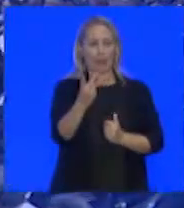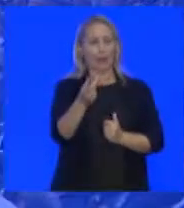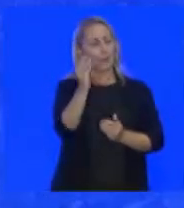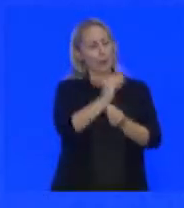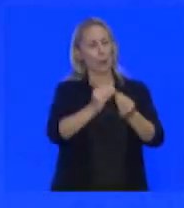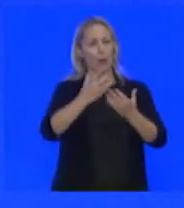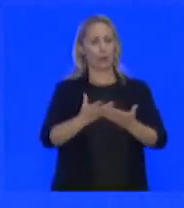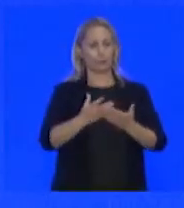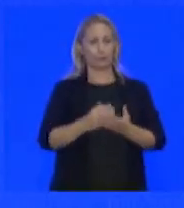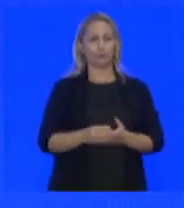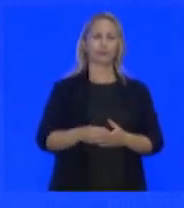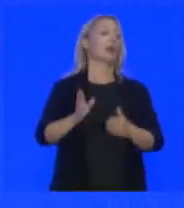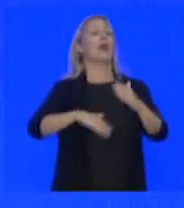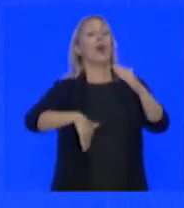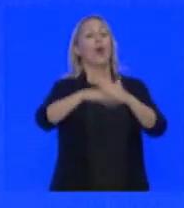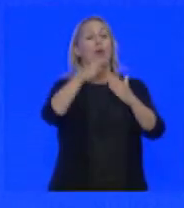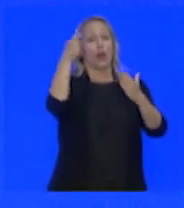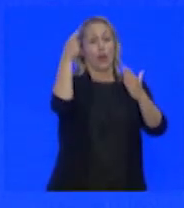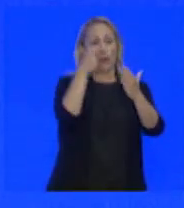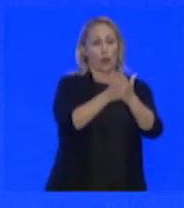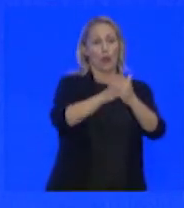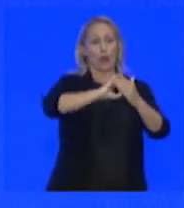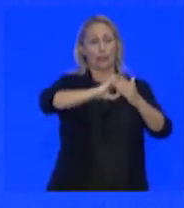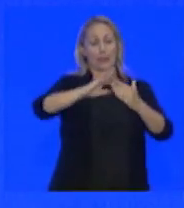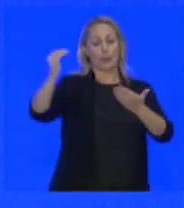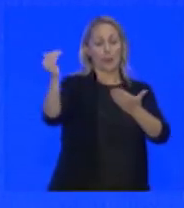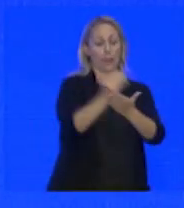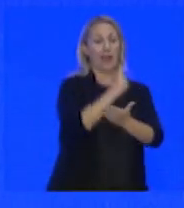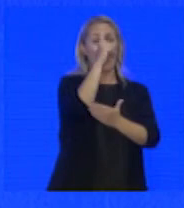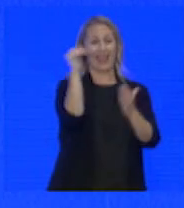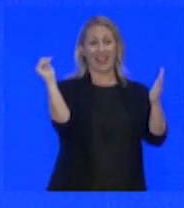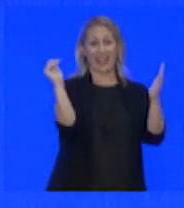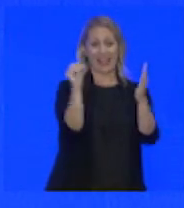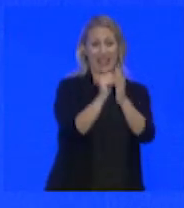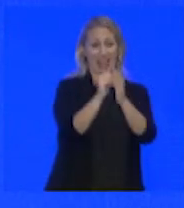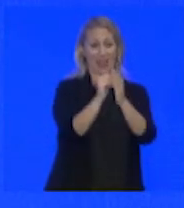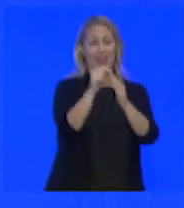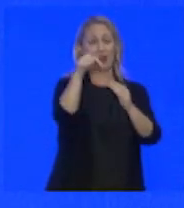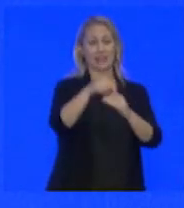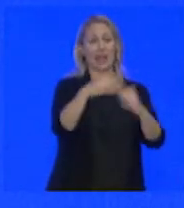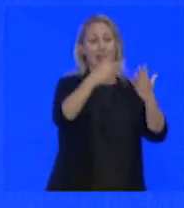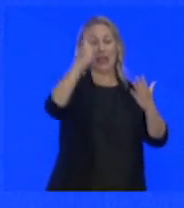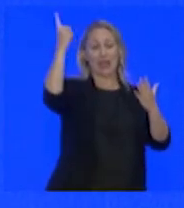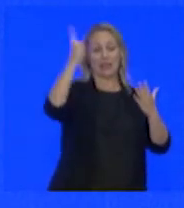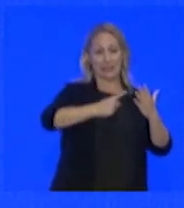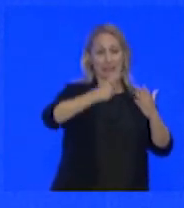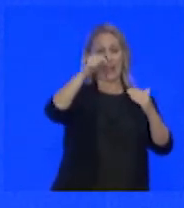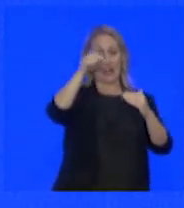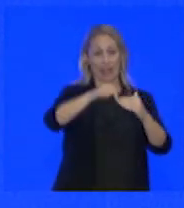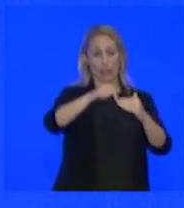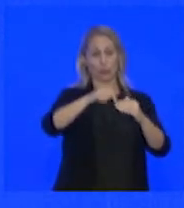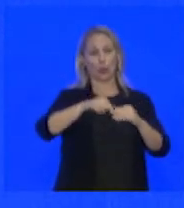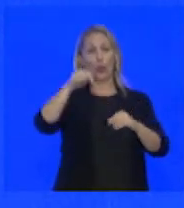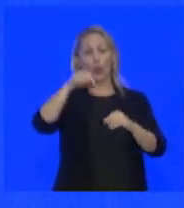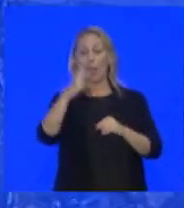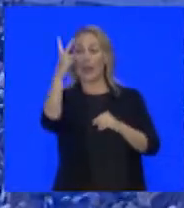Διατηρείται το αφορολόγητο και μειώνεται ο συντελεστής για τα εισοδήματα μέχρι 10.000 ευρώ στο 9% από το 22%